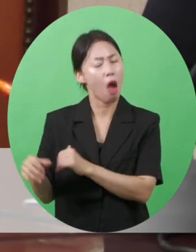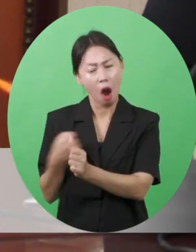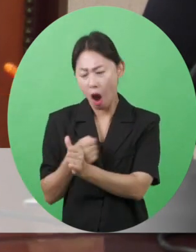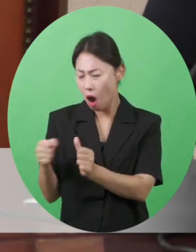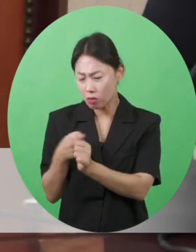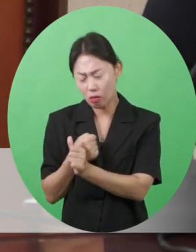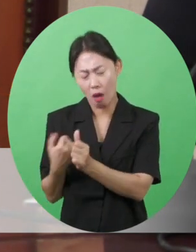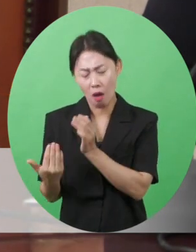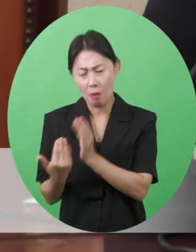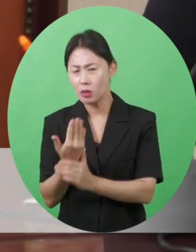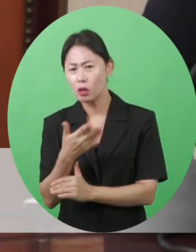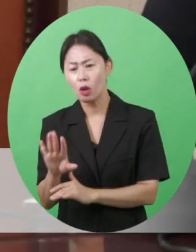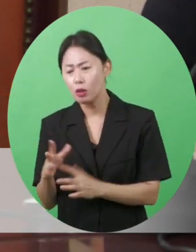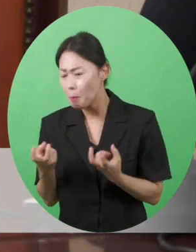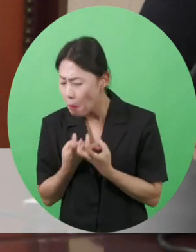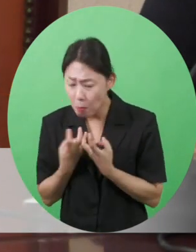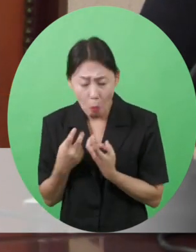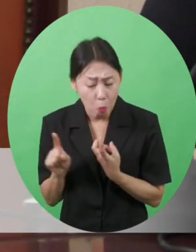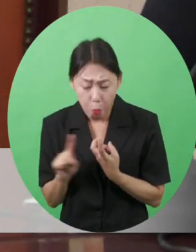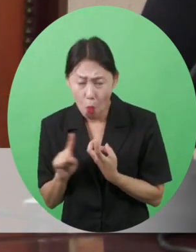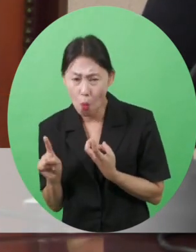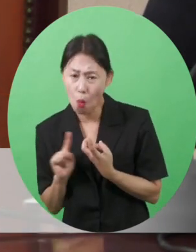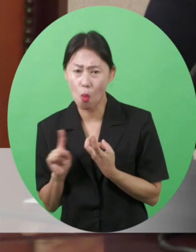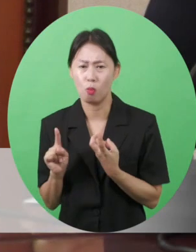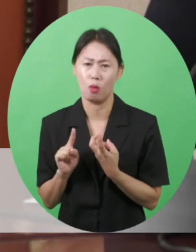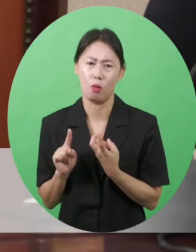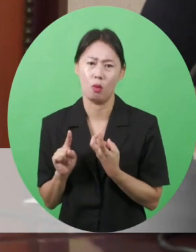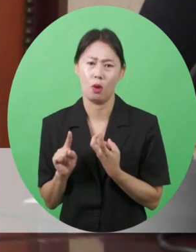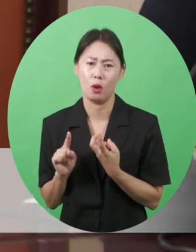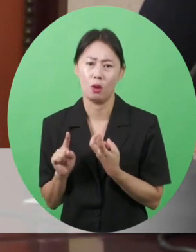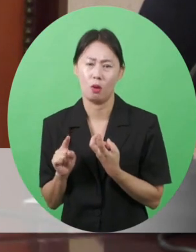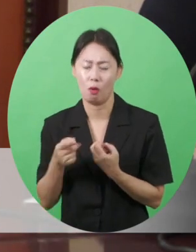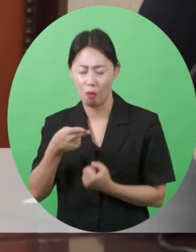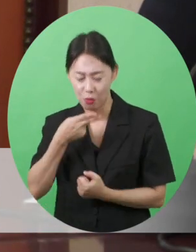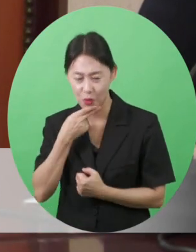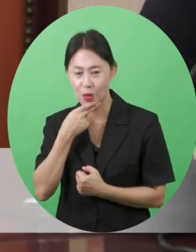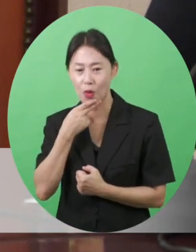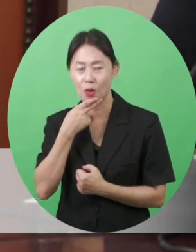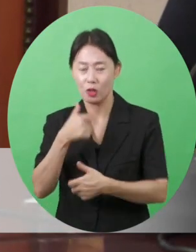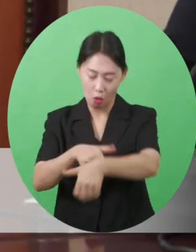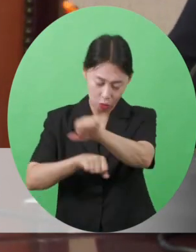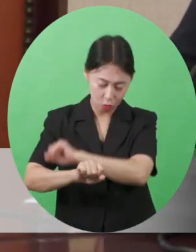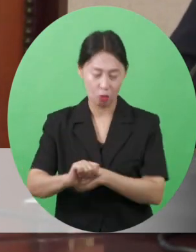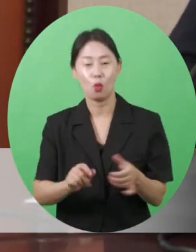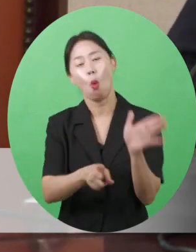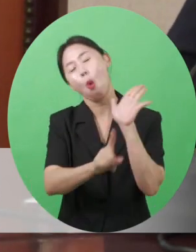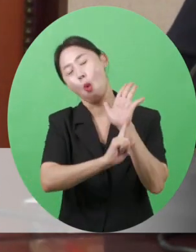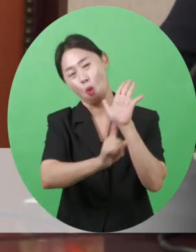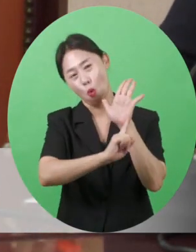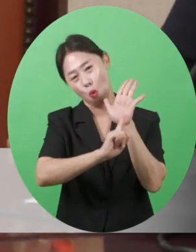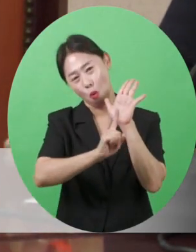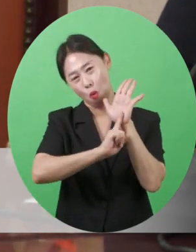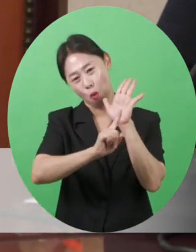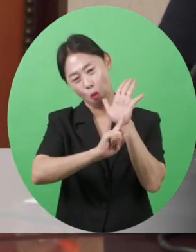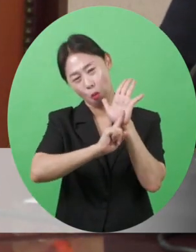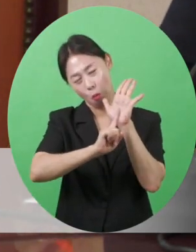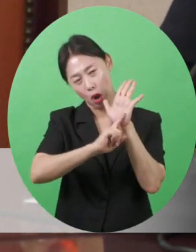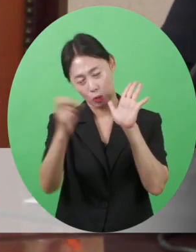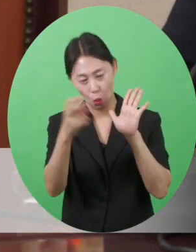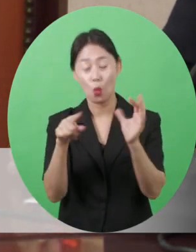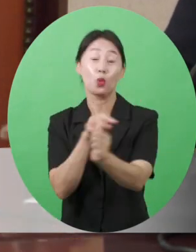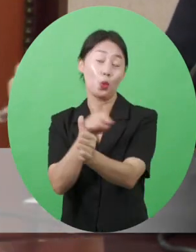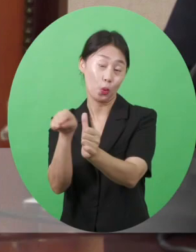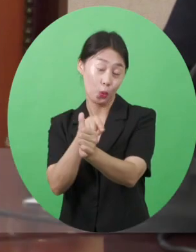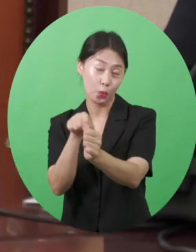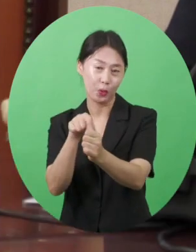어떻게 해야 될지를 모르고 있는 분이 있어서는 안 되도록 저희가 적극적으로 홍보하고 교육도